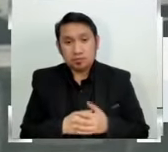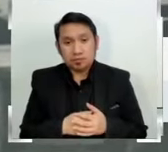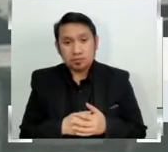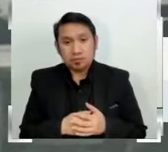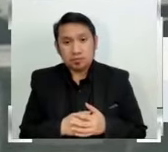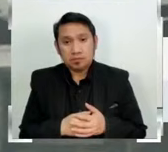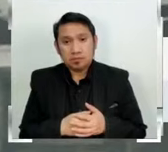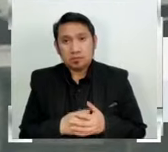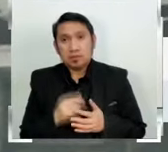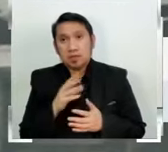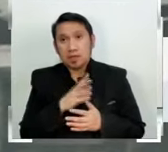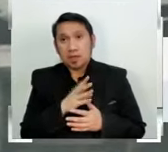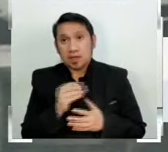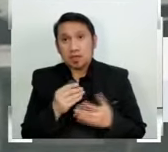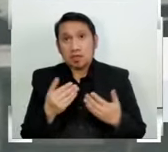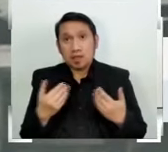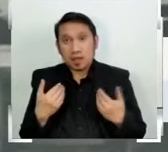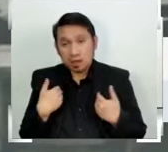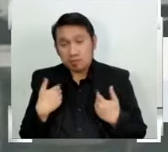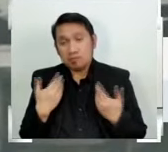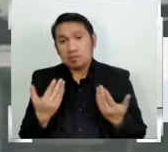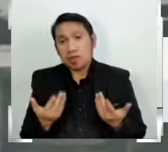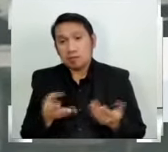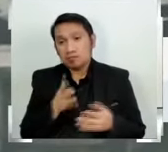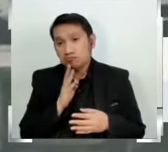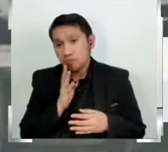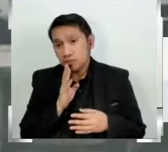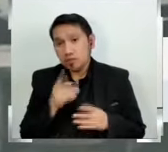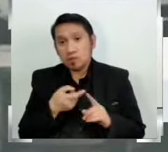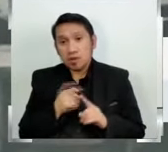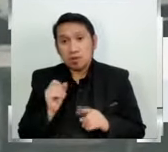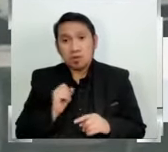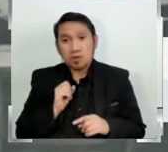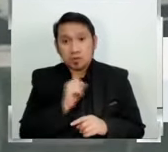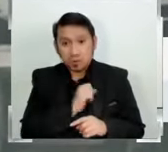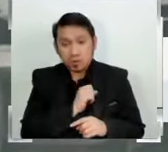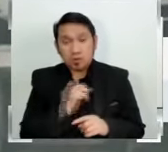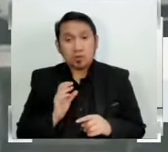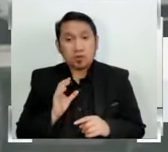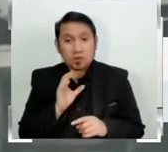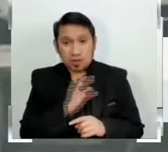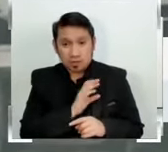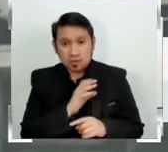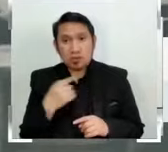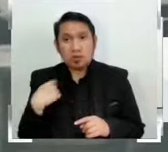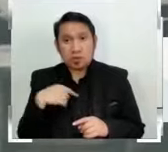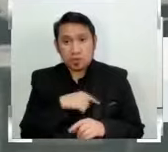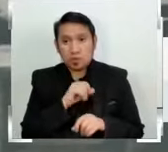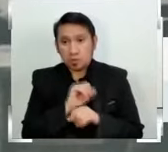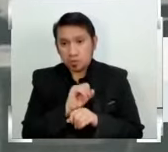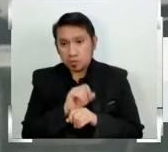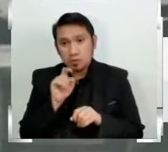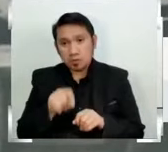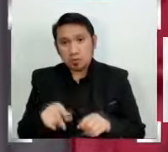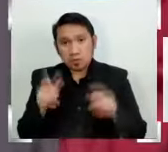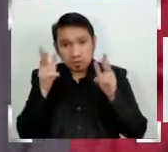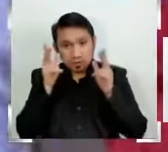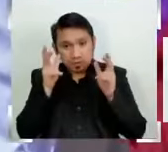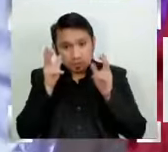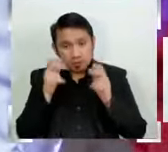mga nagsalita galing sa Kongreso at trabaho naman po namin na makinig sa ating co-equal branch of